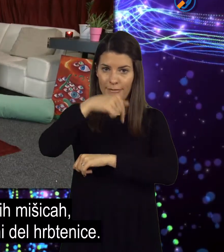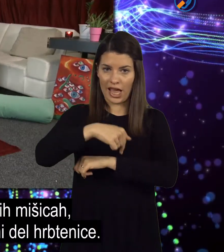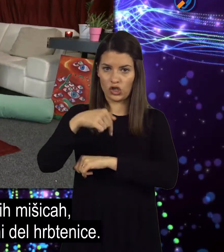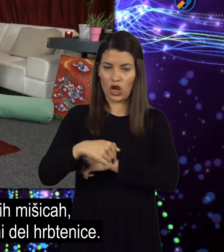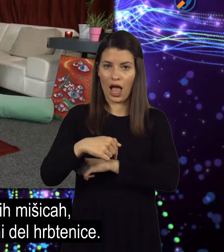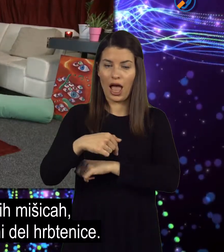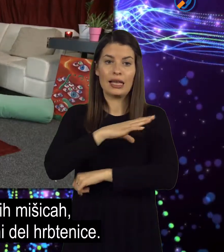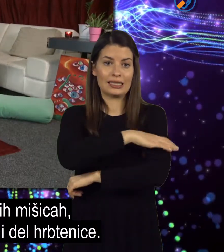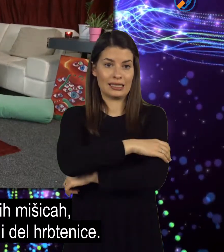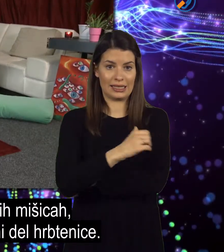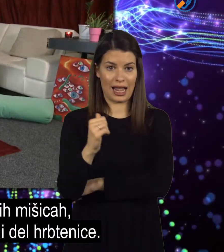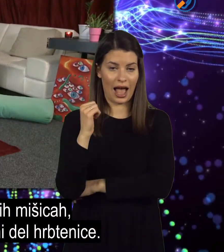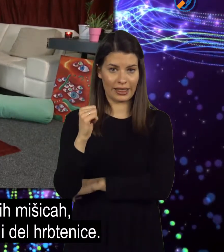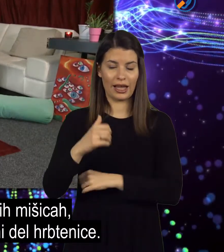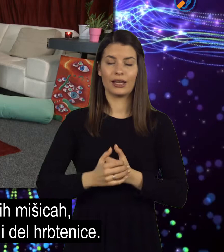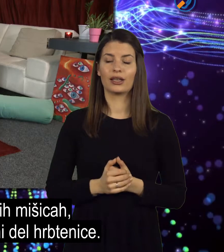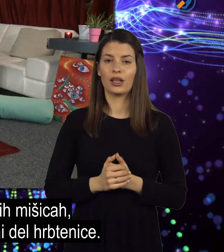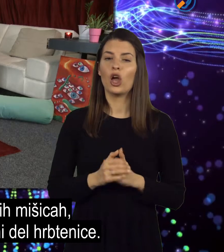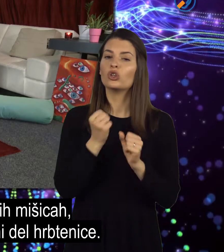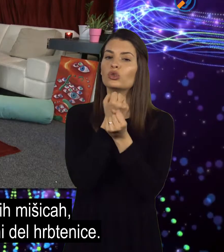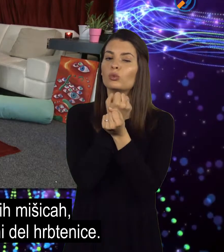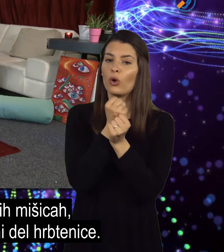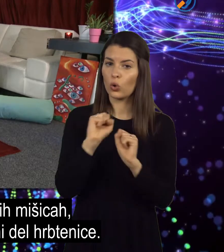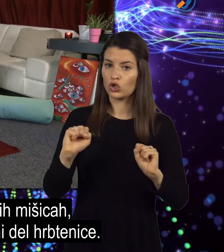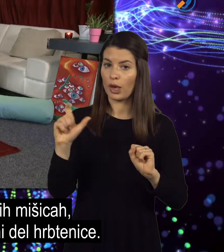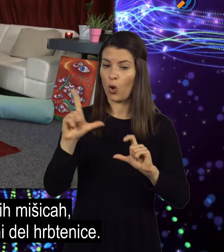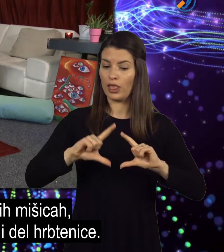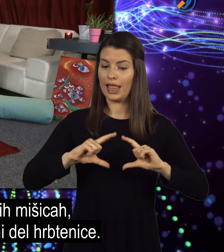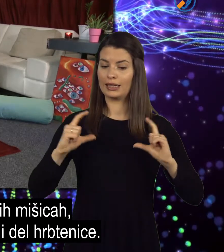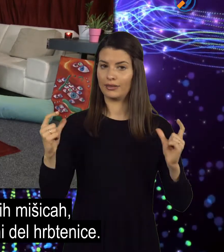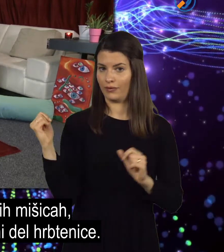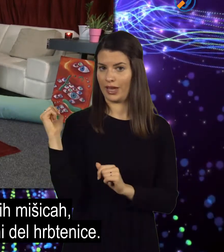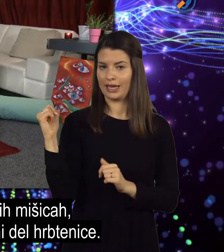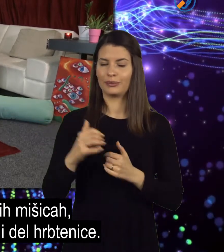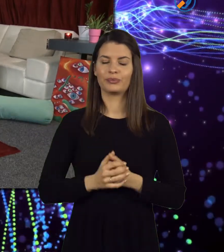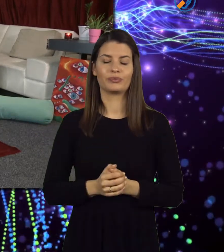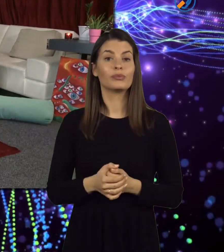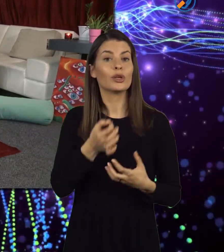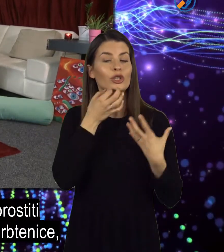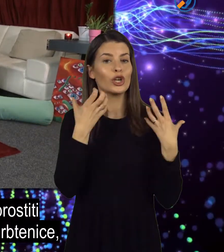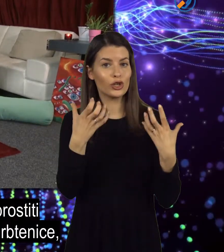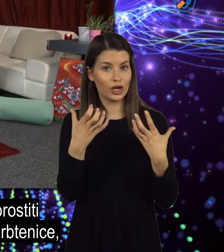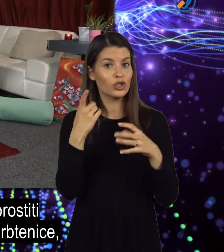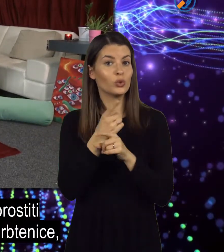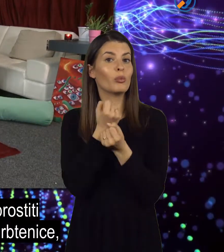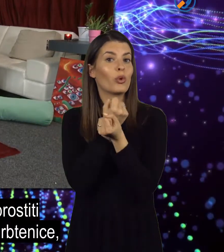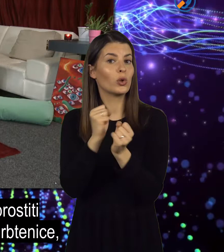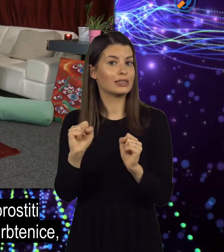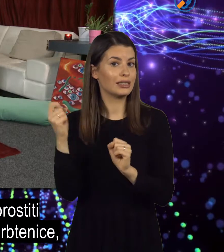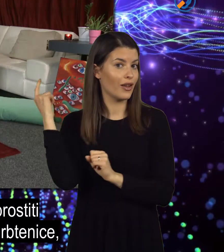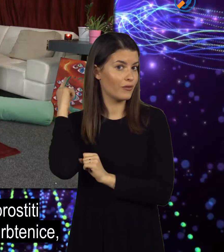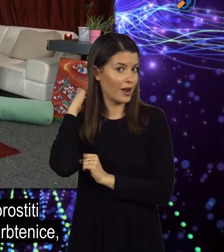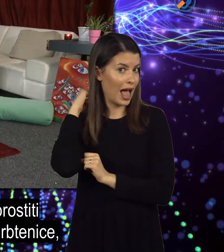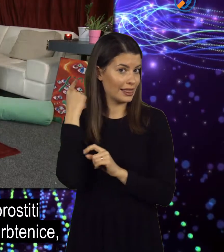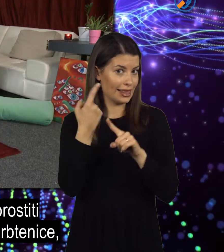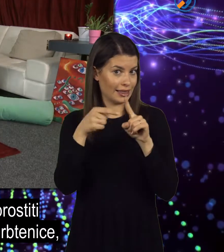zadnjih stegenskih mišicah, sproščamo pa ledveni del hrbtenice. Če hočeš sprostiti tudi